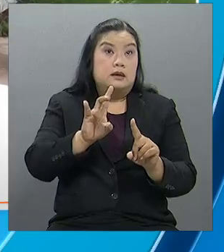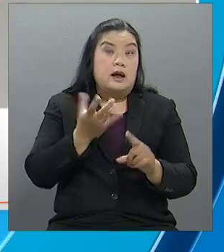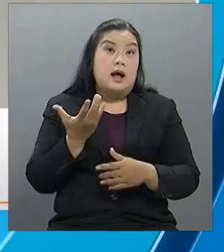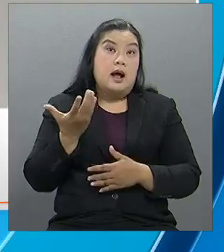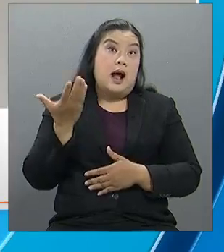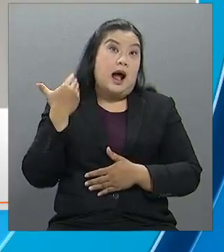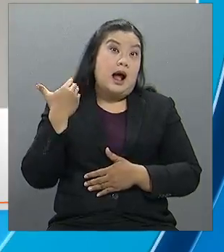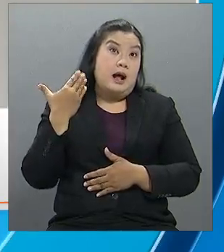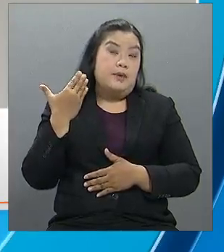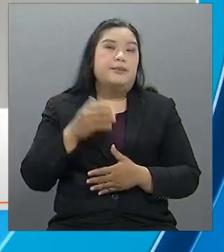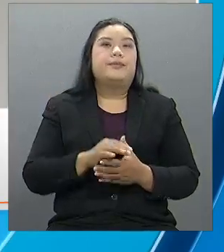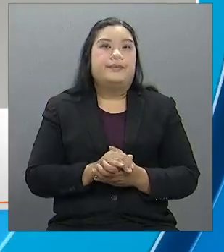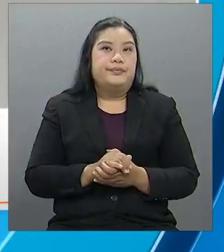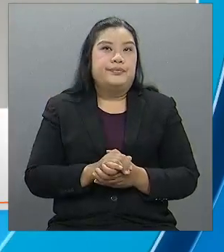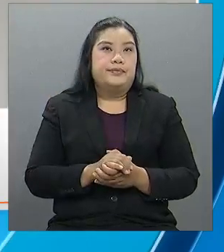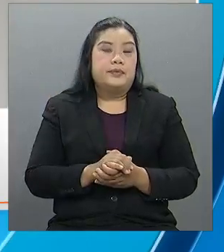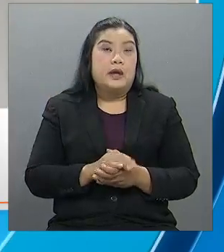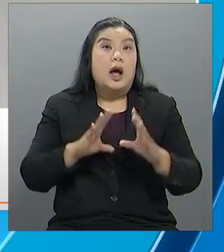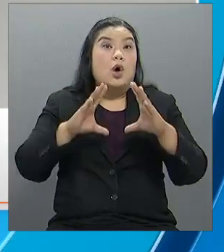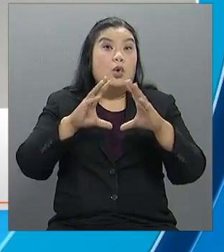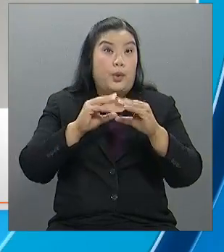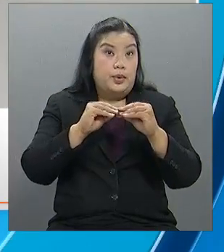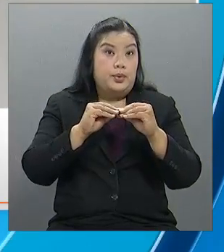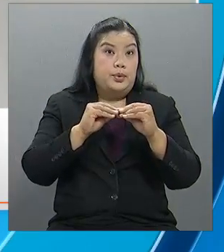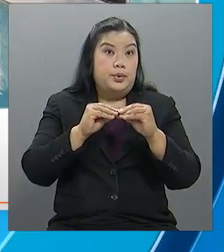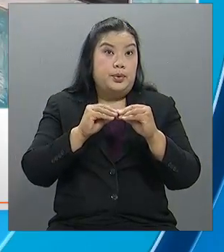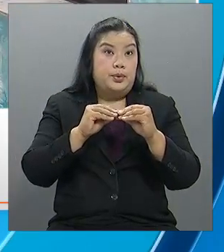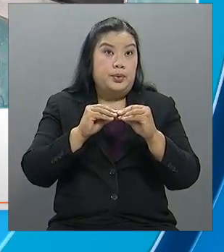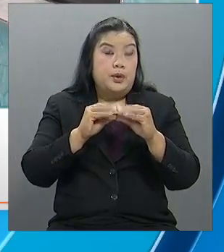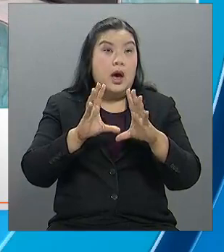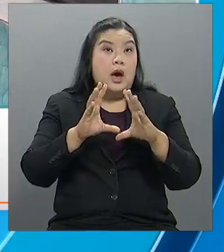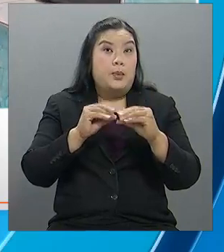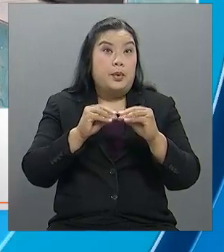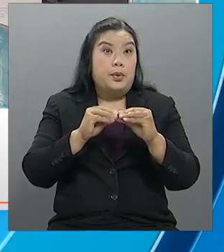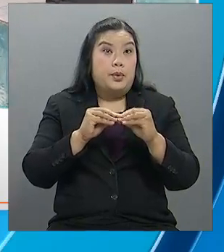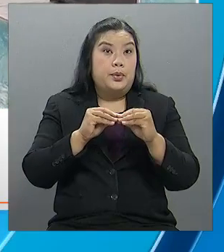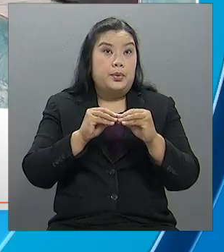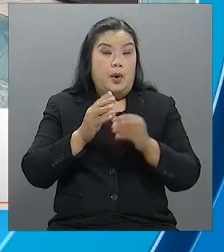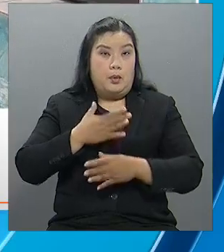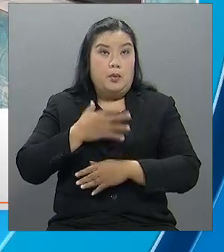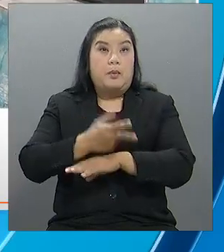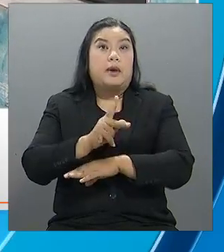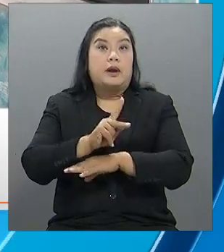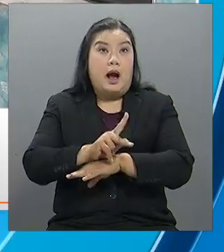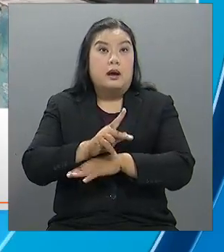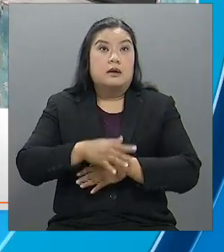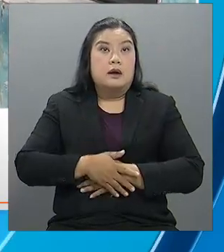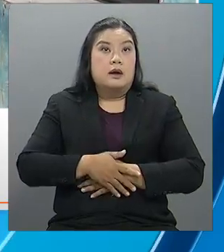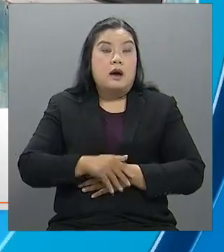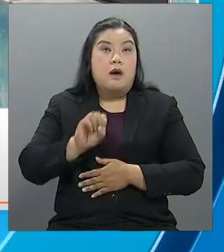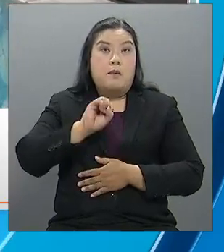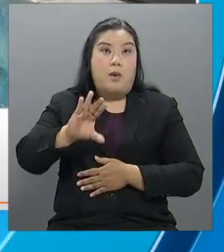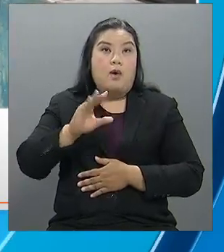ซึ่งการประชุมของเป็นนายอำเภอได้ดำเนินการเป็นประธานในประชุมและทางนายกอบต.ป้องยินดี